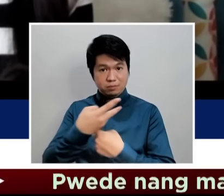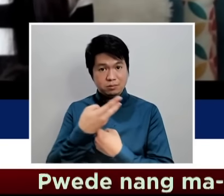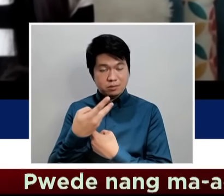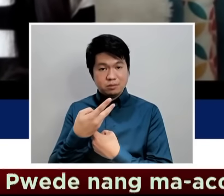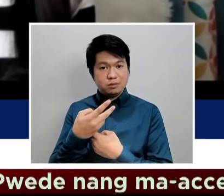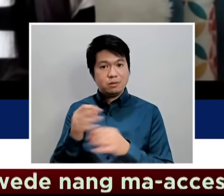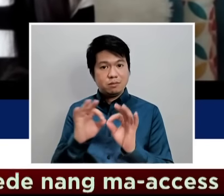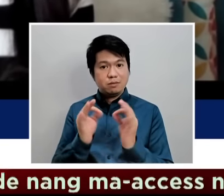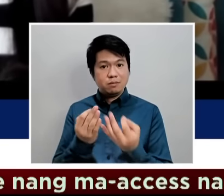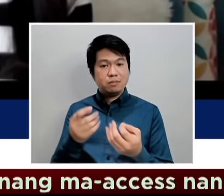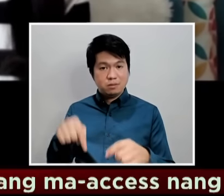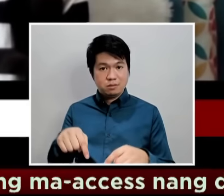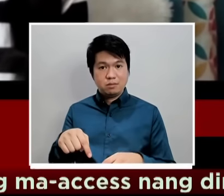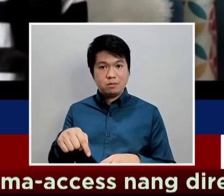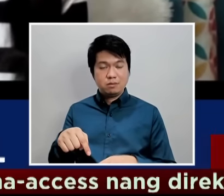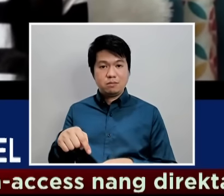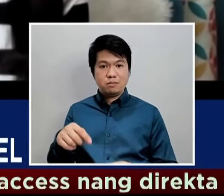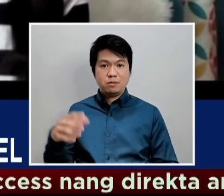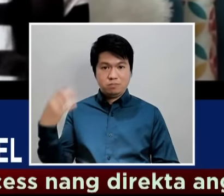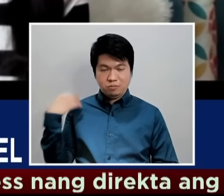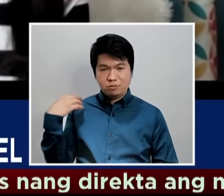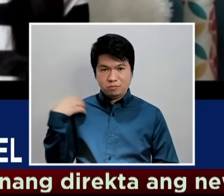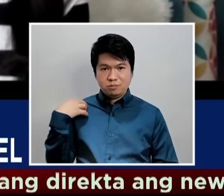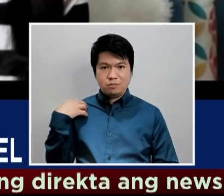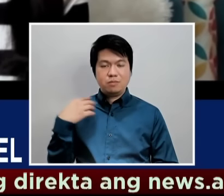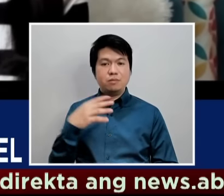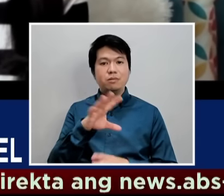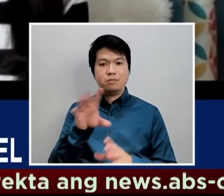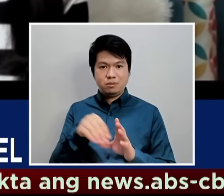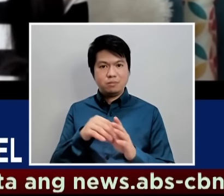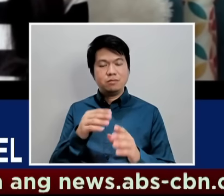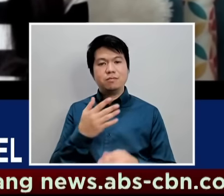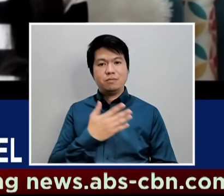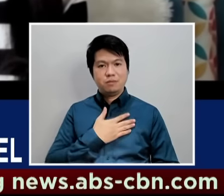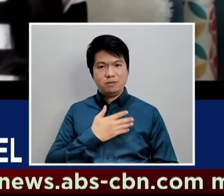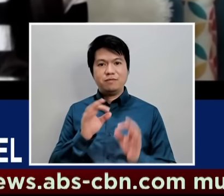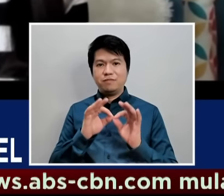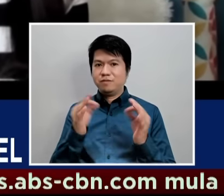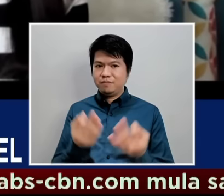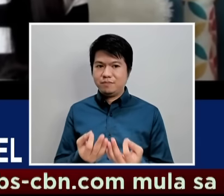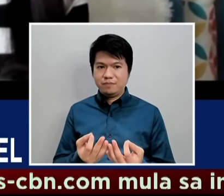Madam Elham Ali Ahmad was part of my life. Siya yung